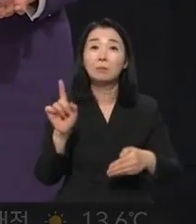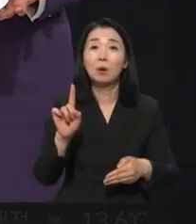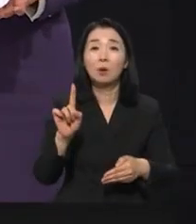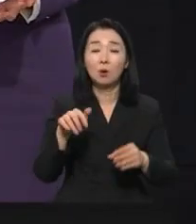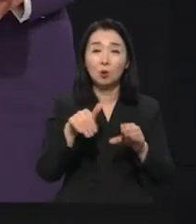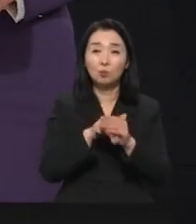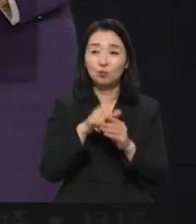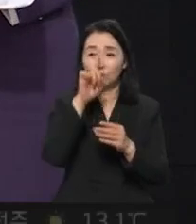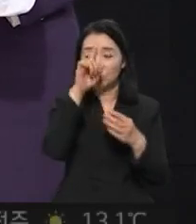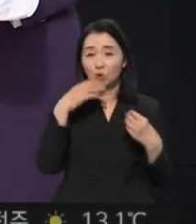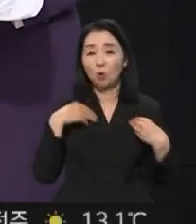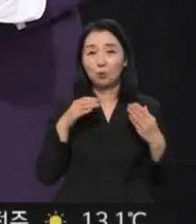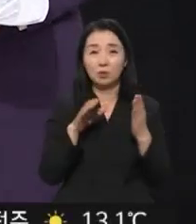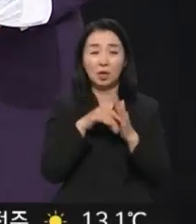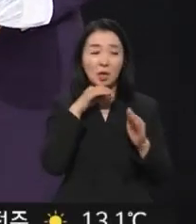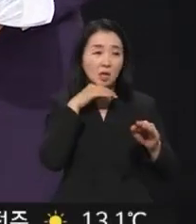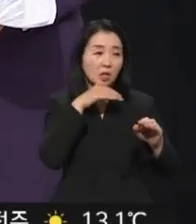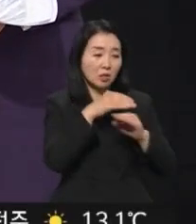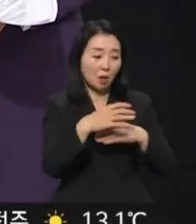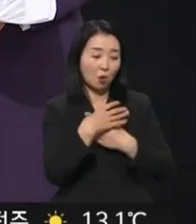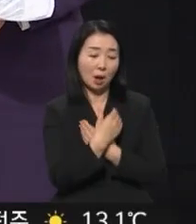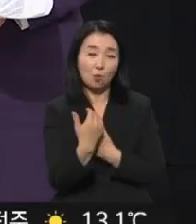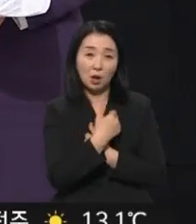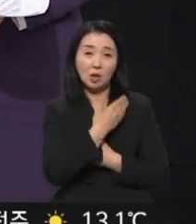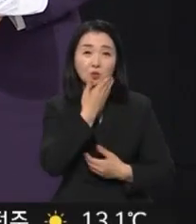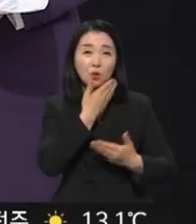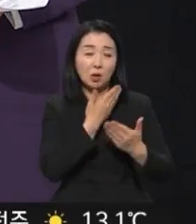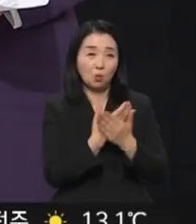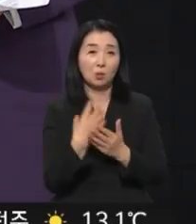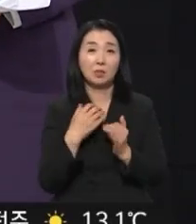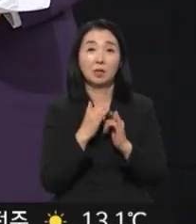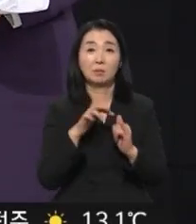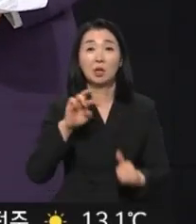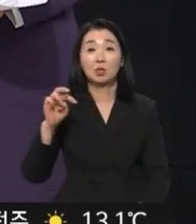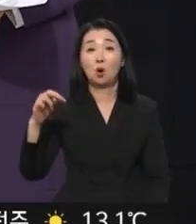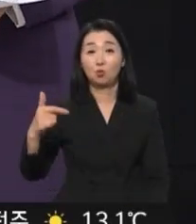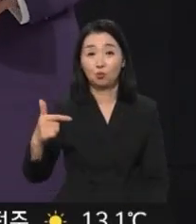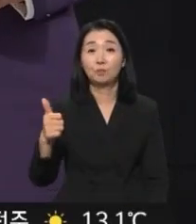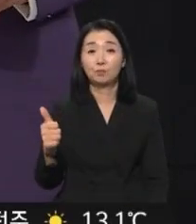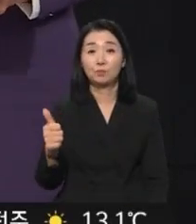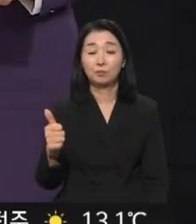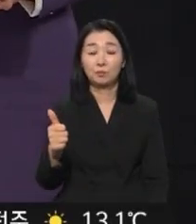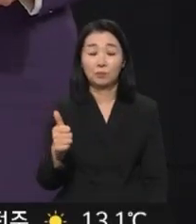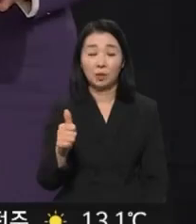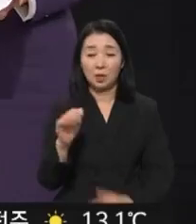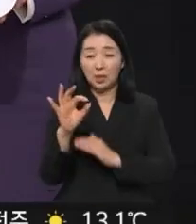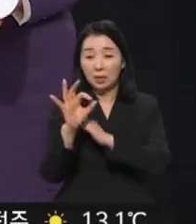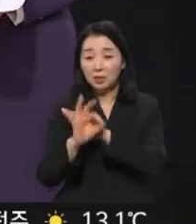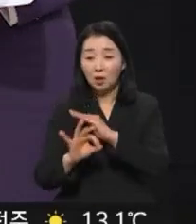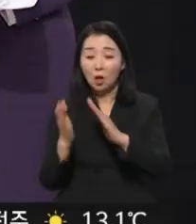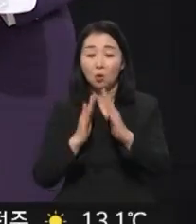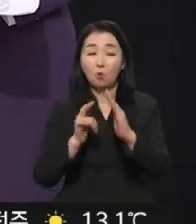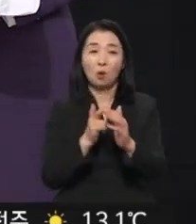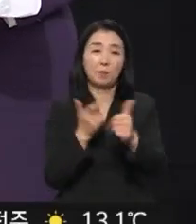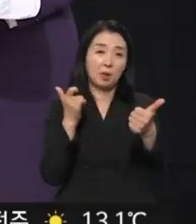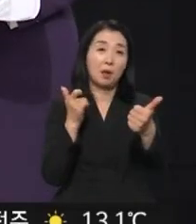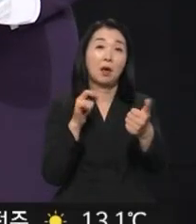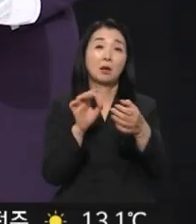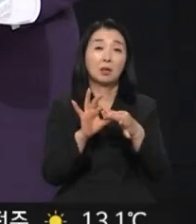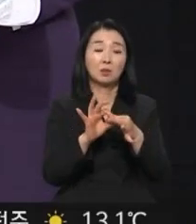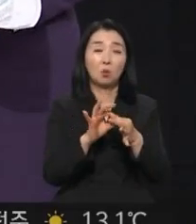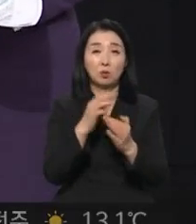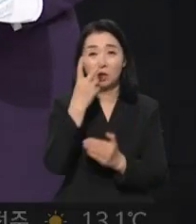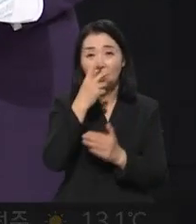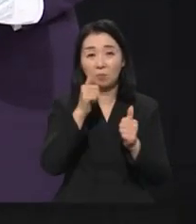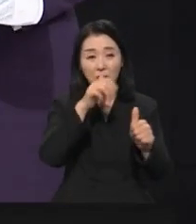문재인 정부의 대북 안보라인 최고 책임자 서훈 전 국가안보실장이 서해 공무원 피격 사건으로 오늘 검찰에